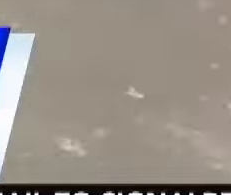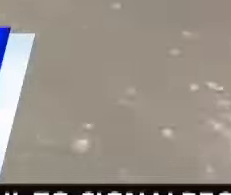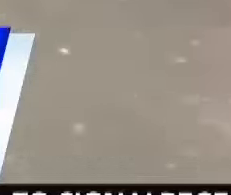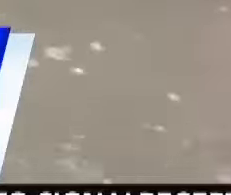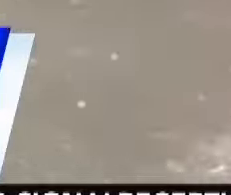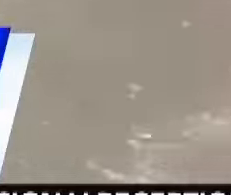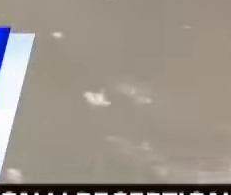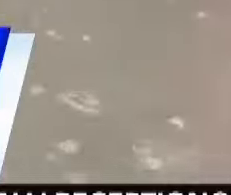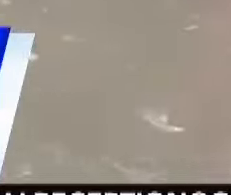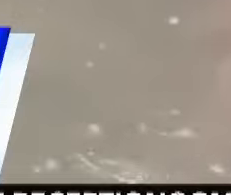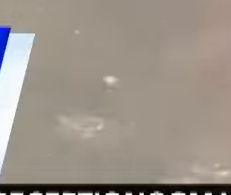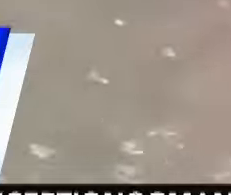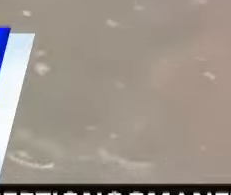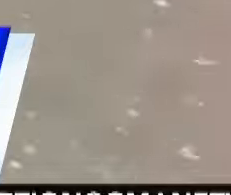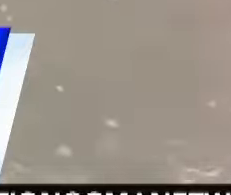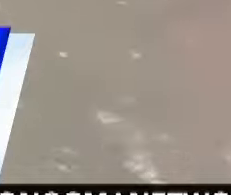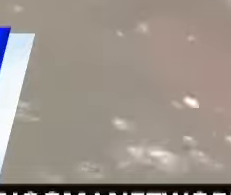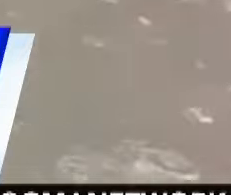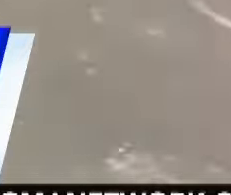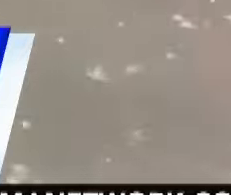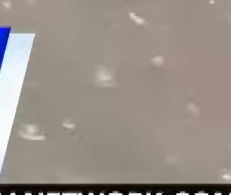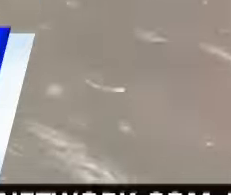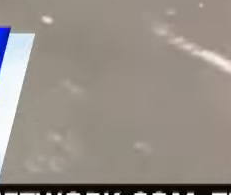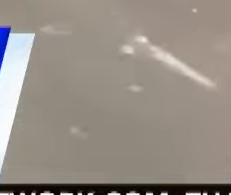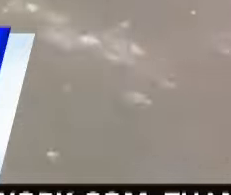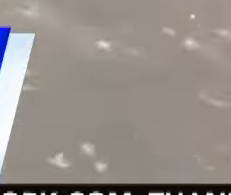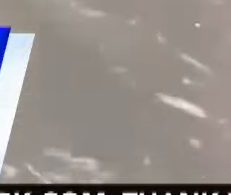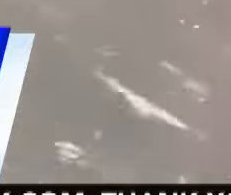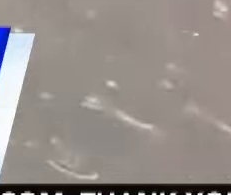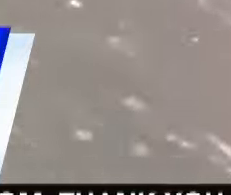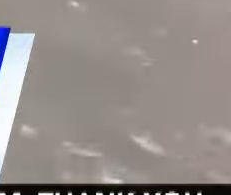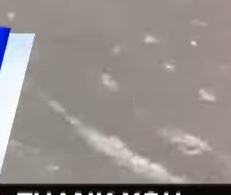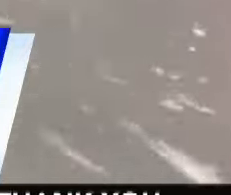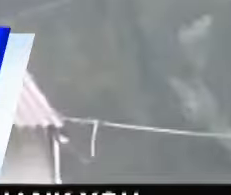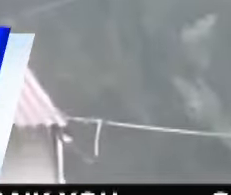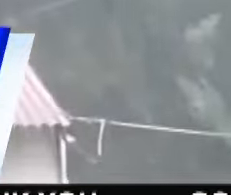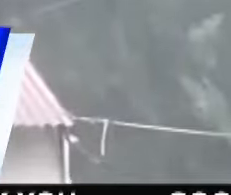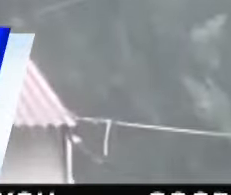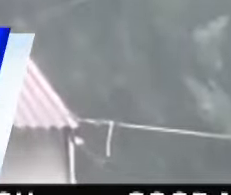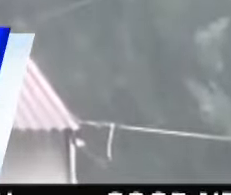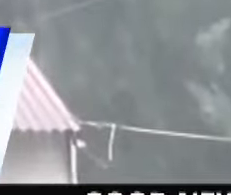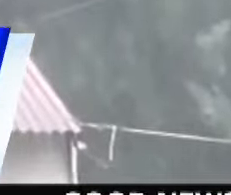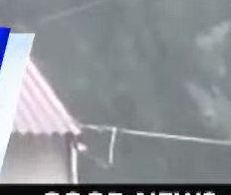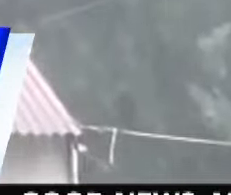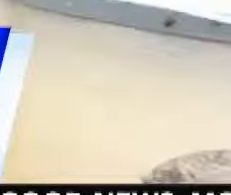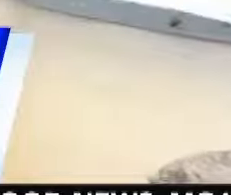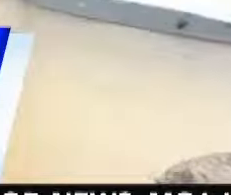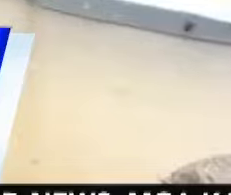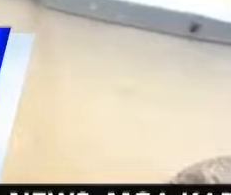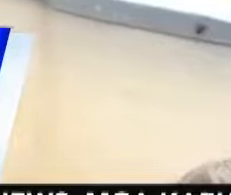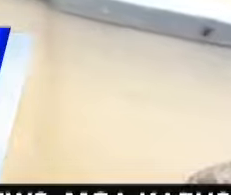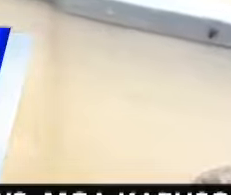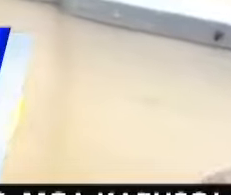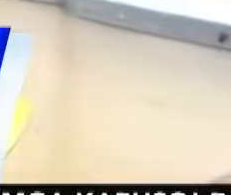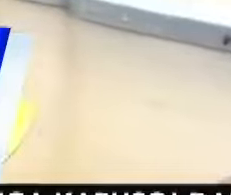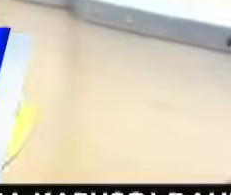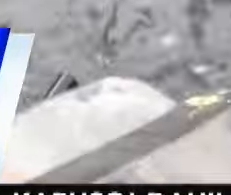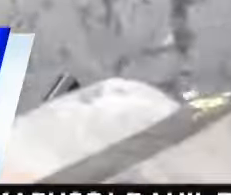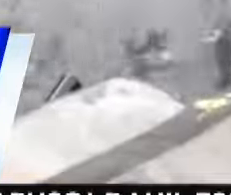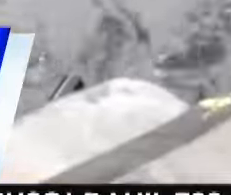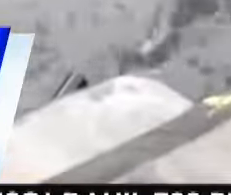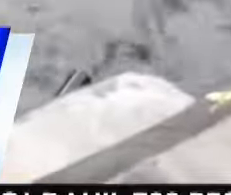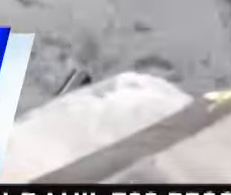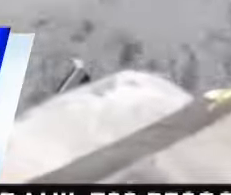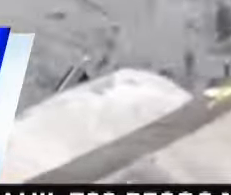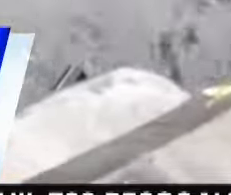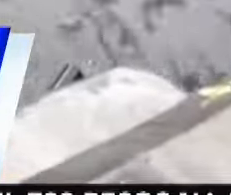ilan sa ating mga nakausap, hindi pa naman sila nagpapa-rescue, pero tignan nyo naman ho. Halos abot na ho